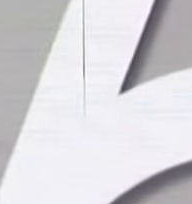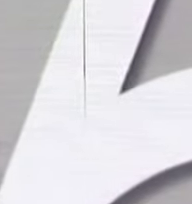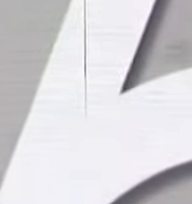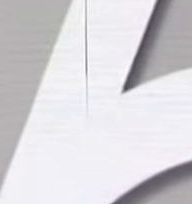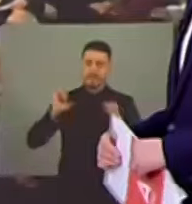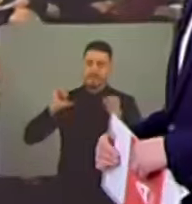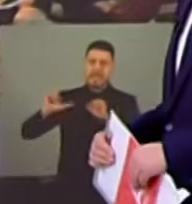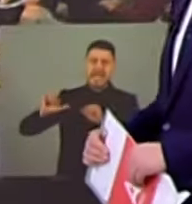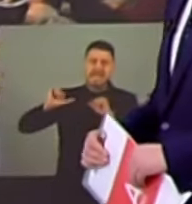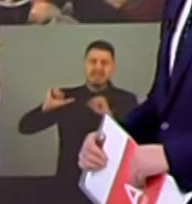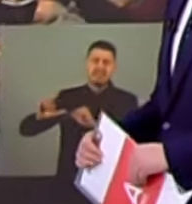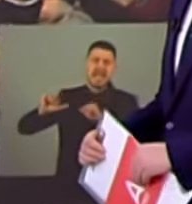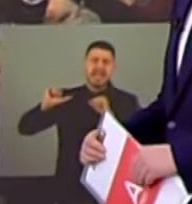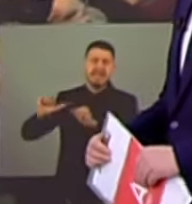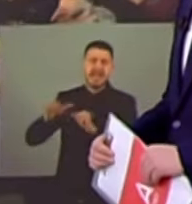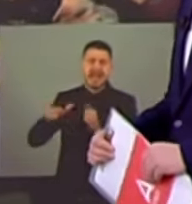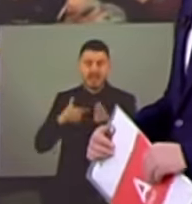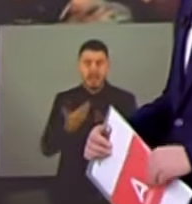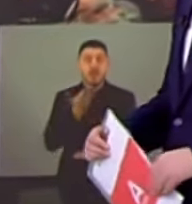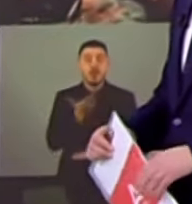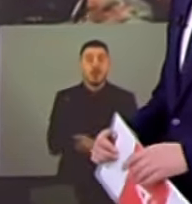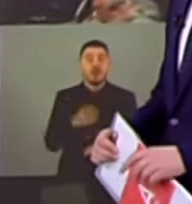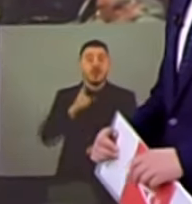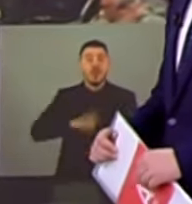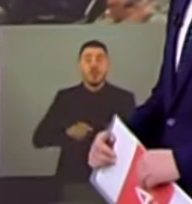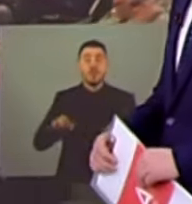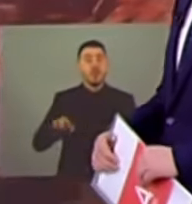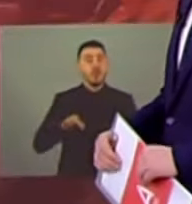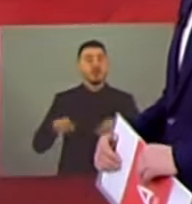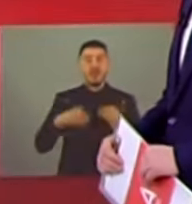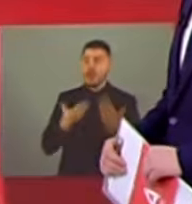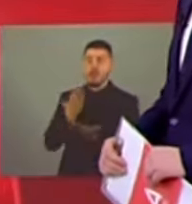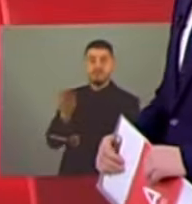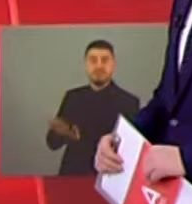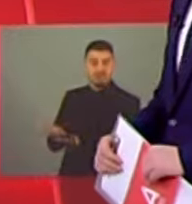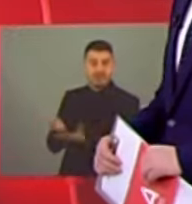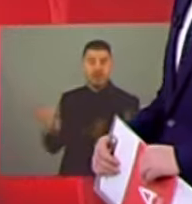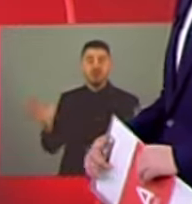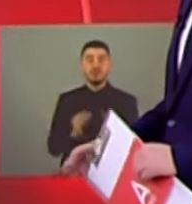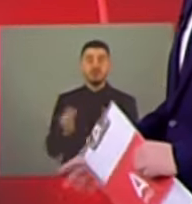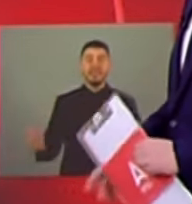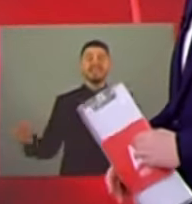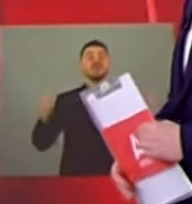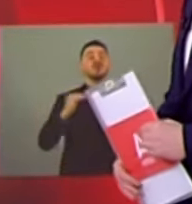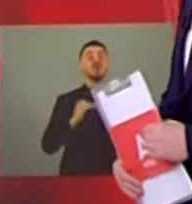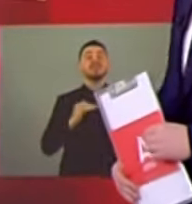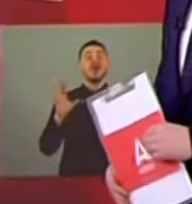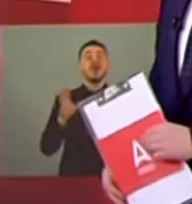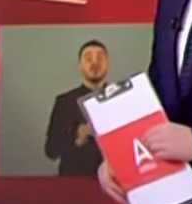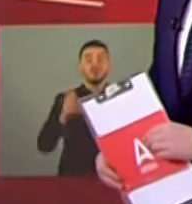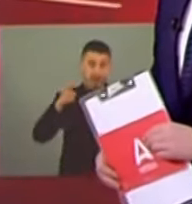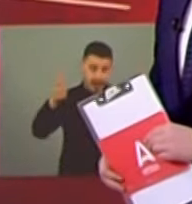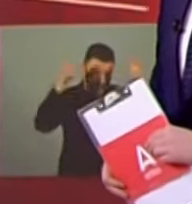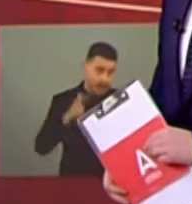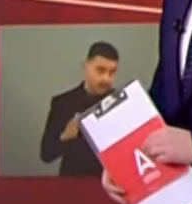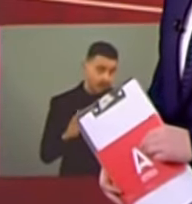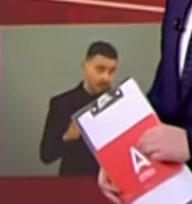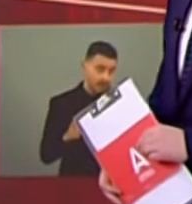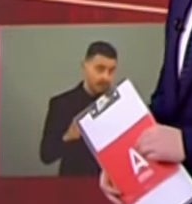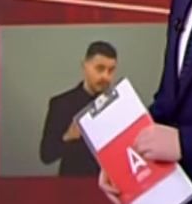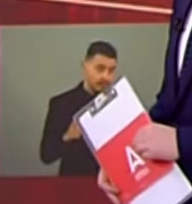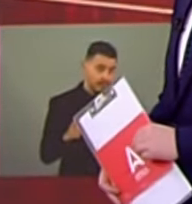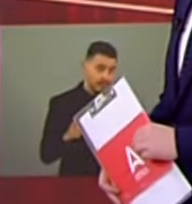είπαμε. Τώρα, το ενδιαφέρον στρέφεται στην επόμενη μέρα για το κόμμα της αξιωματικής αντιπολίτευσης. Πρέπει να περιμένουμε σοκομματικές